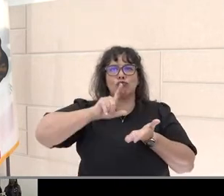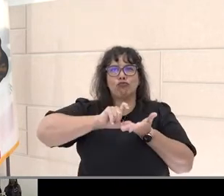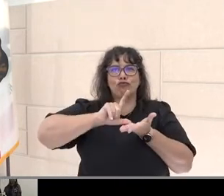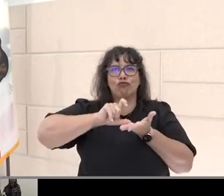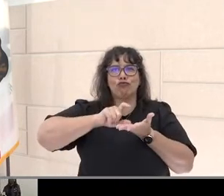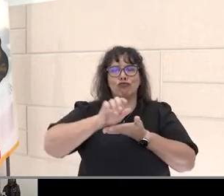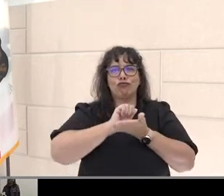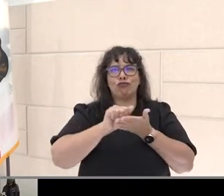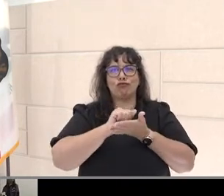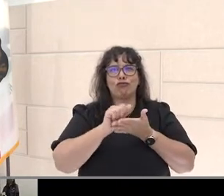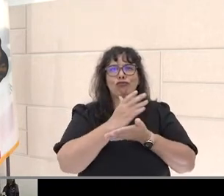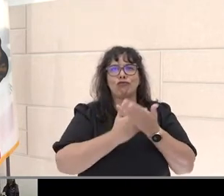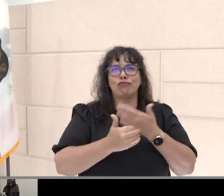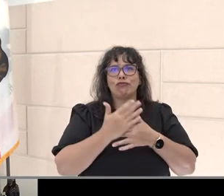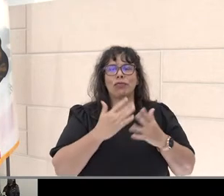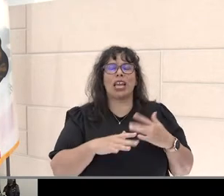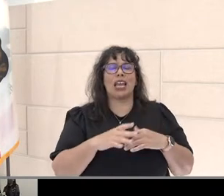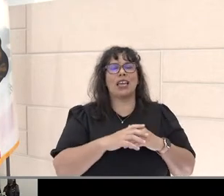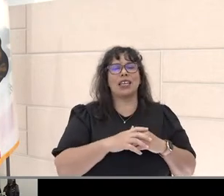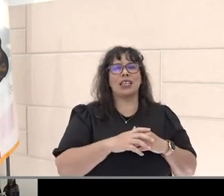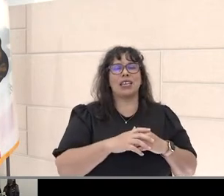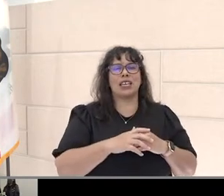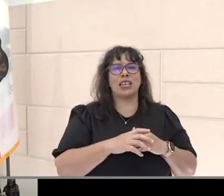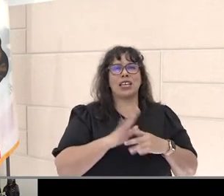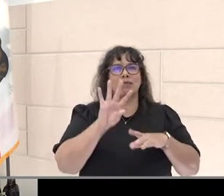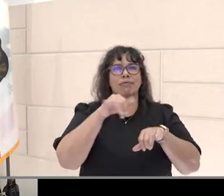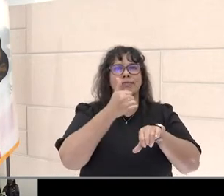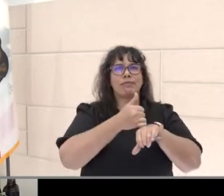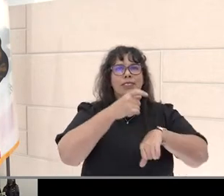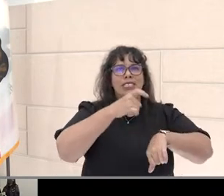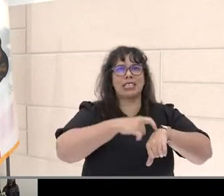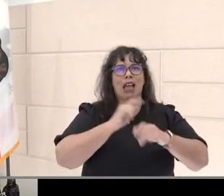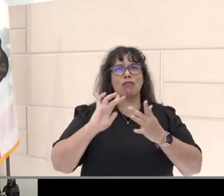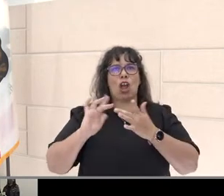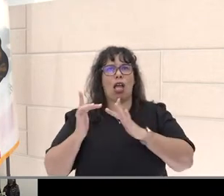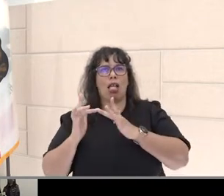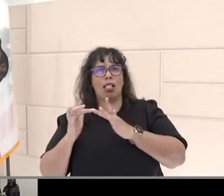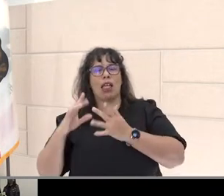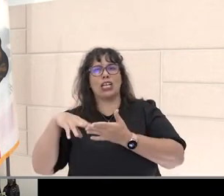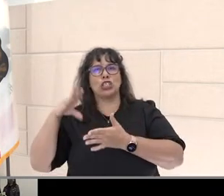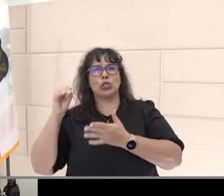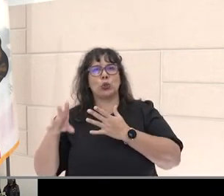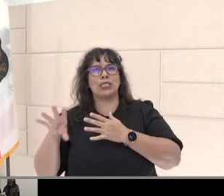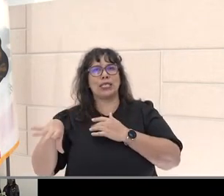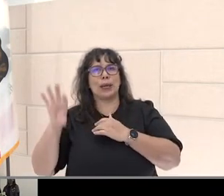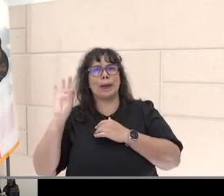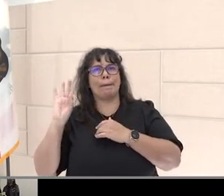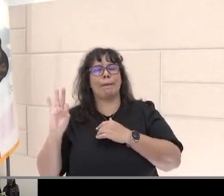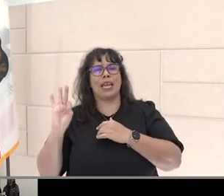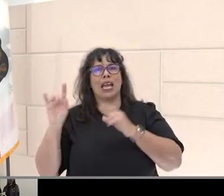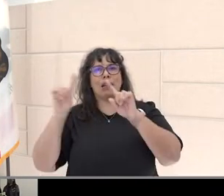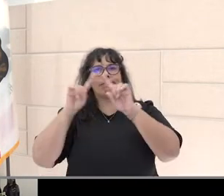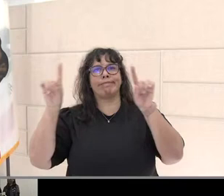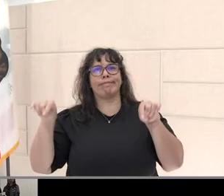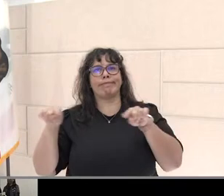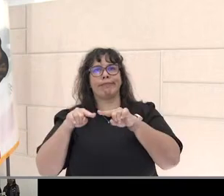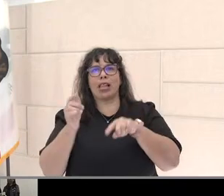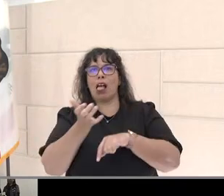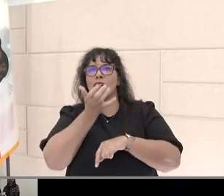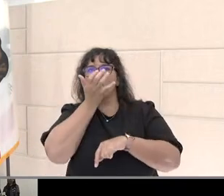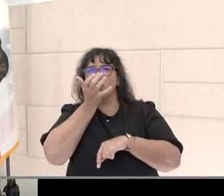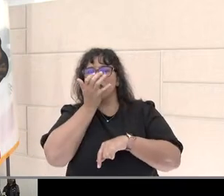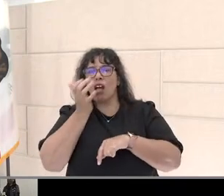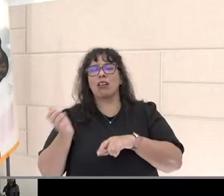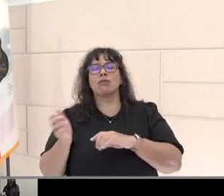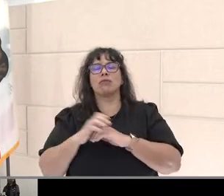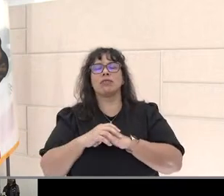บอกระบอกเกี่ยวกับไหนเซ็งจมพุษะได้เรียนตามระยะออนไลน์คือยิงนัดปีไอปุ่ก